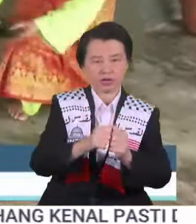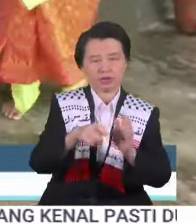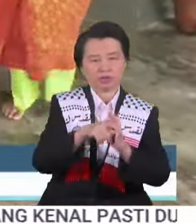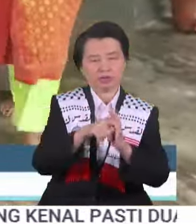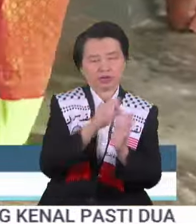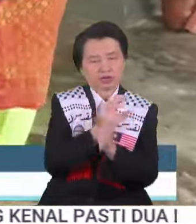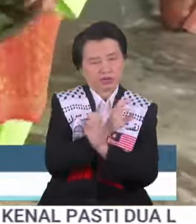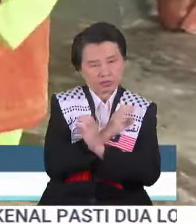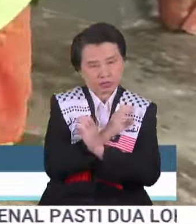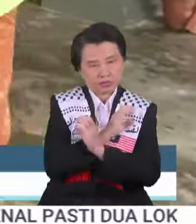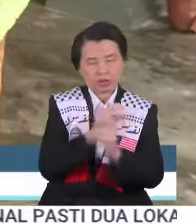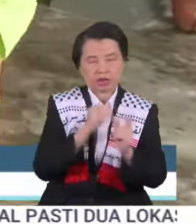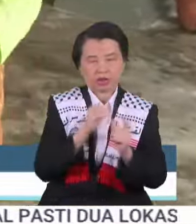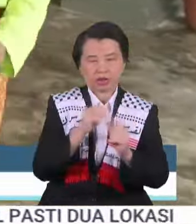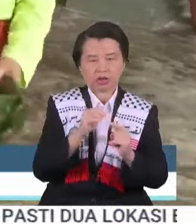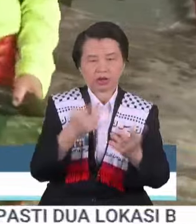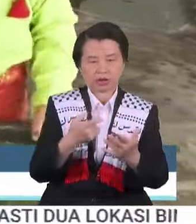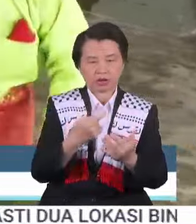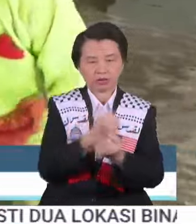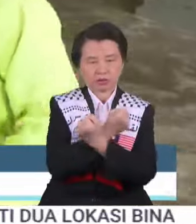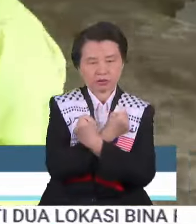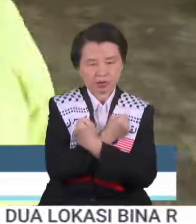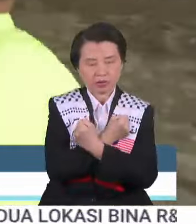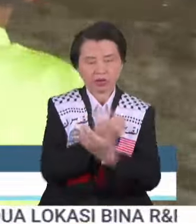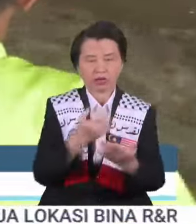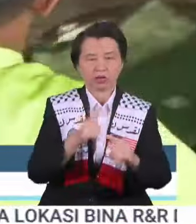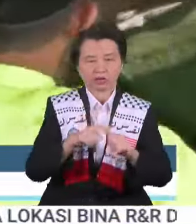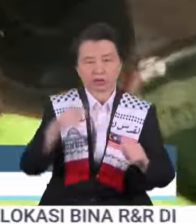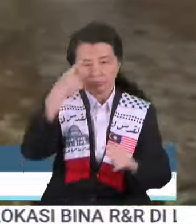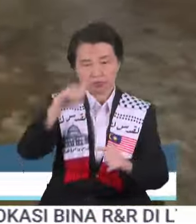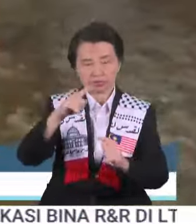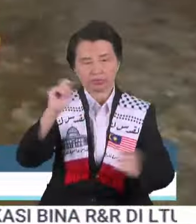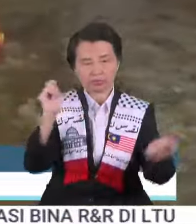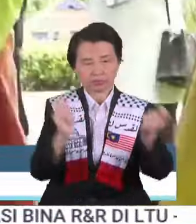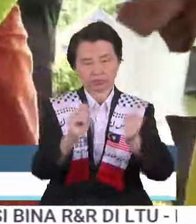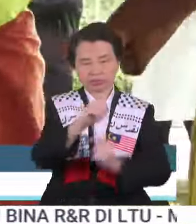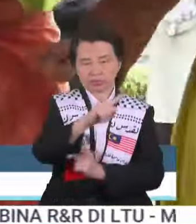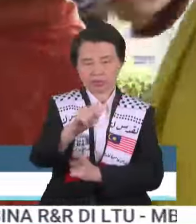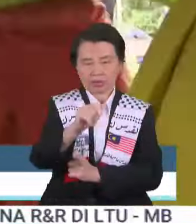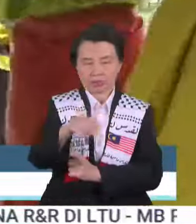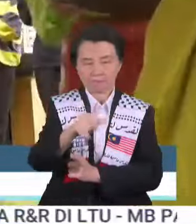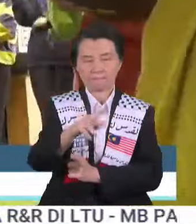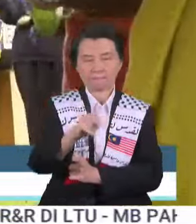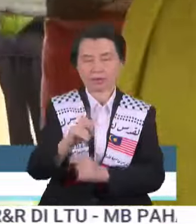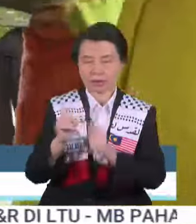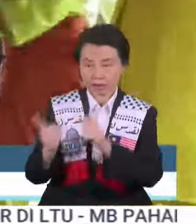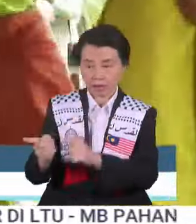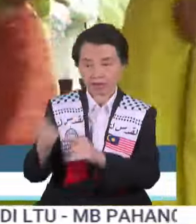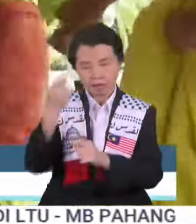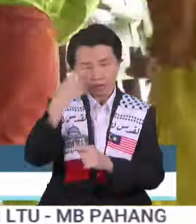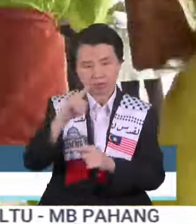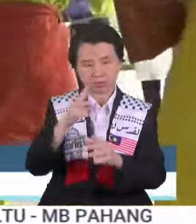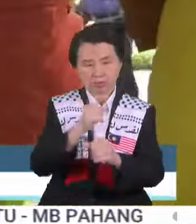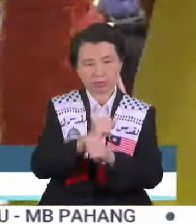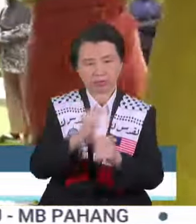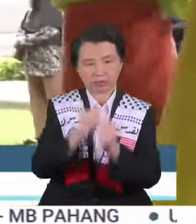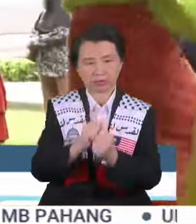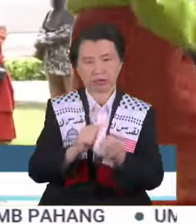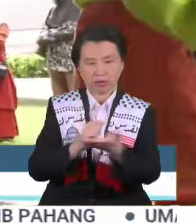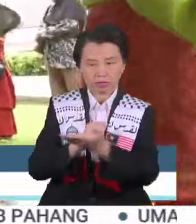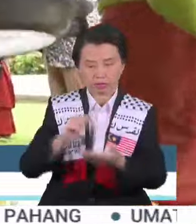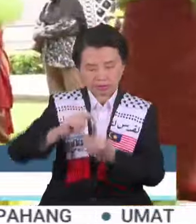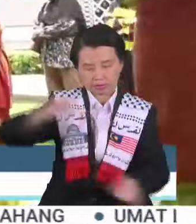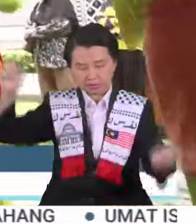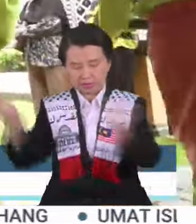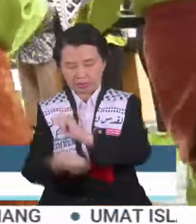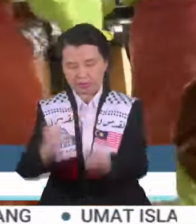pencintaan ataupun kasih sayang antara dua pihak. Tetapi untuk zapin ini, kita akan dapat fokusnya kepada mereka